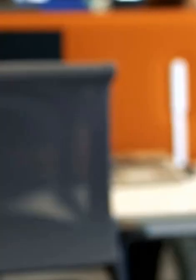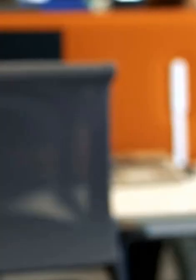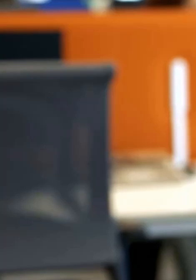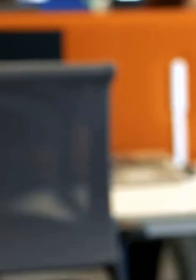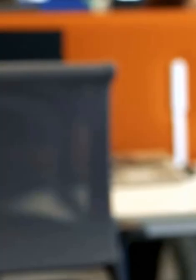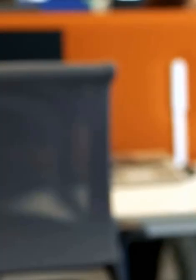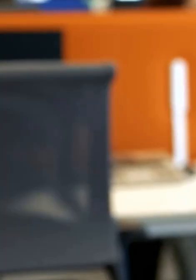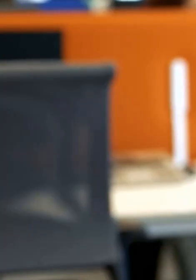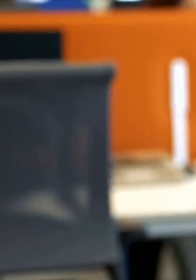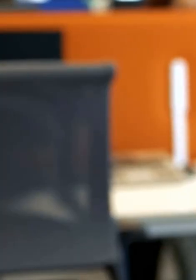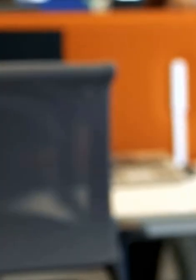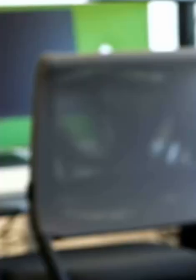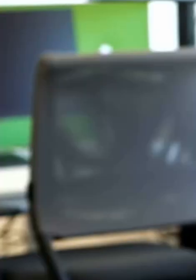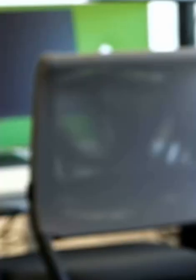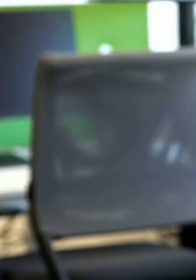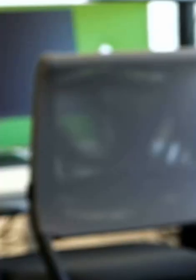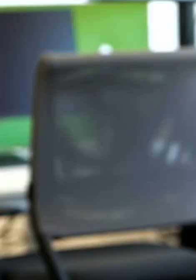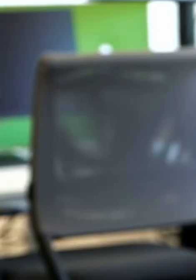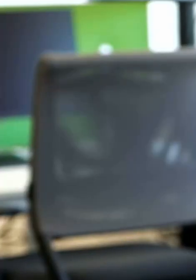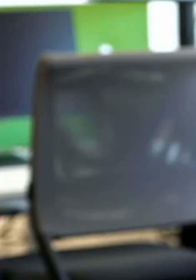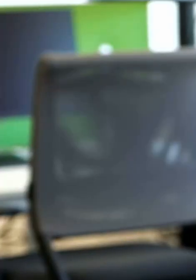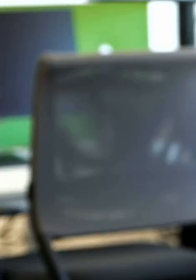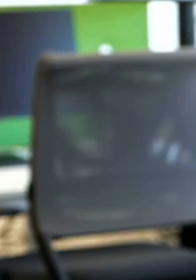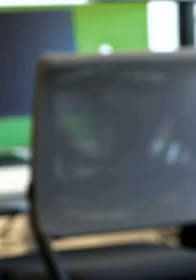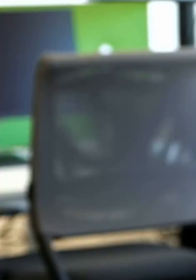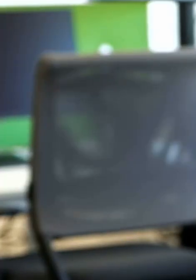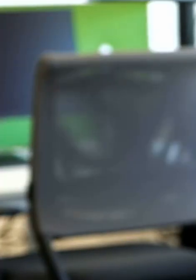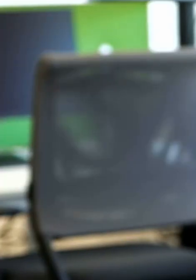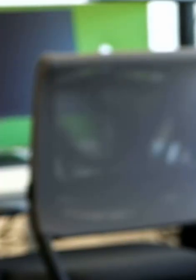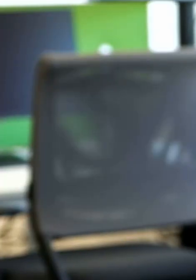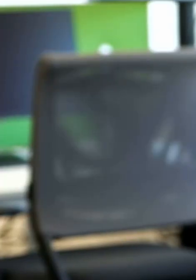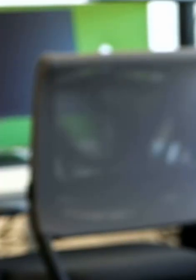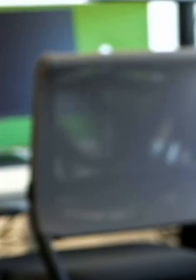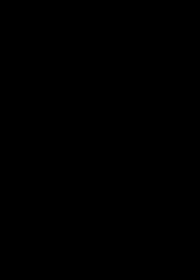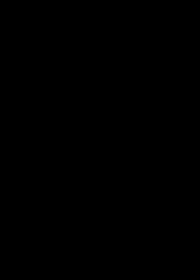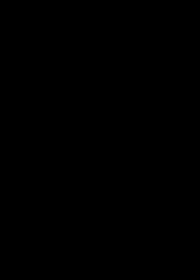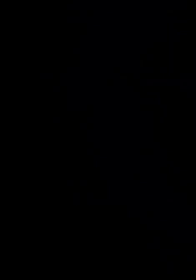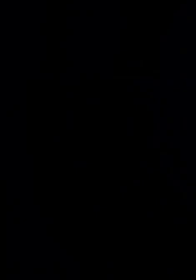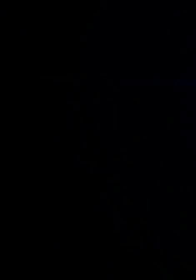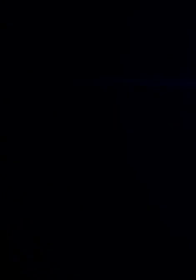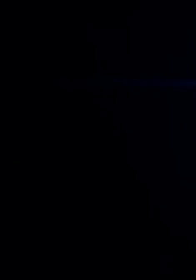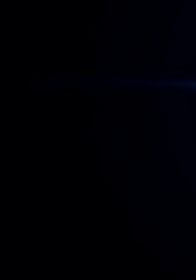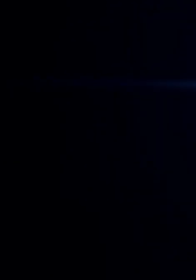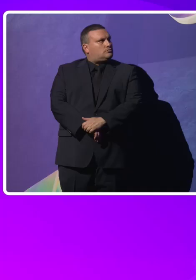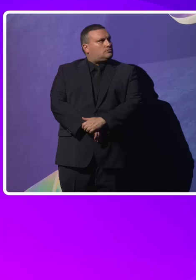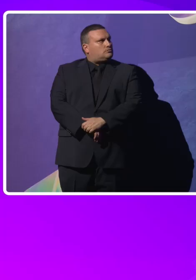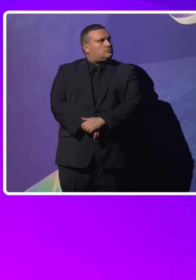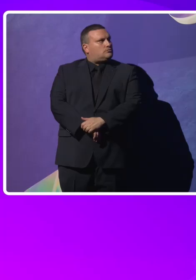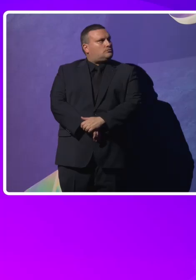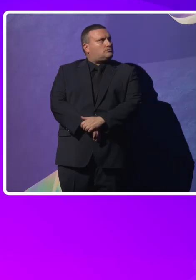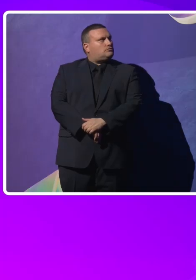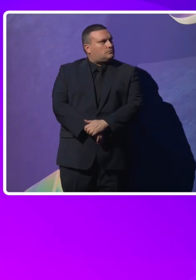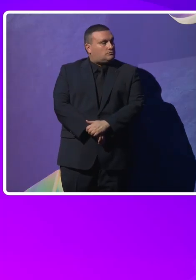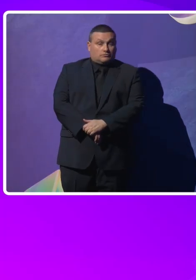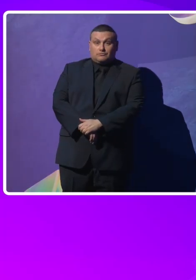figata Non so se si può dire fidatevi di Alpi GPT perché è un collega Allora